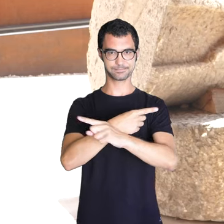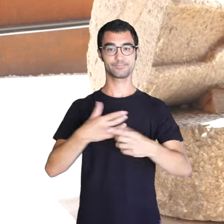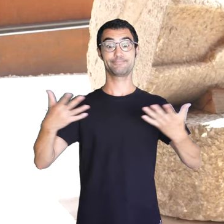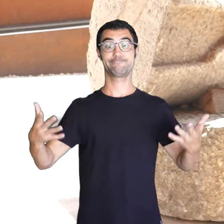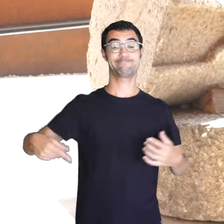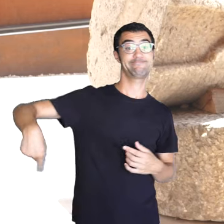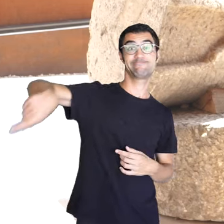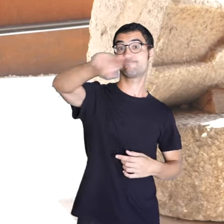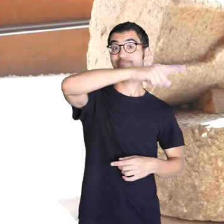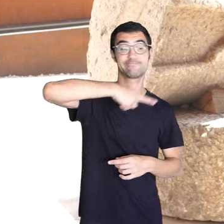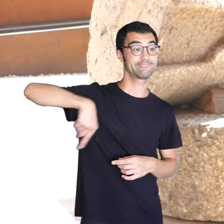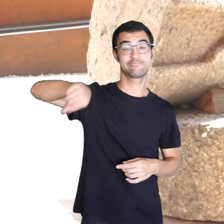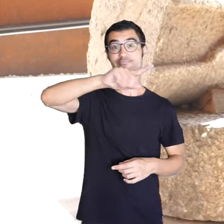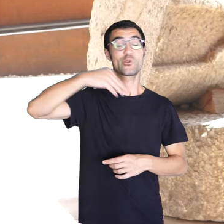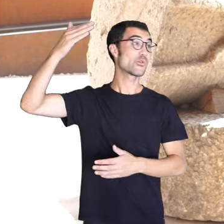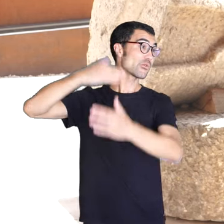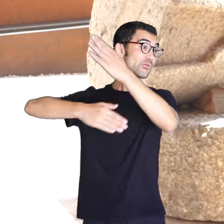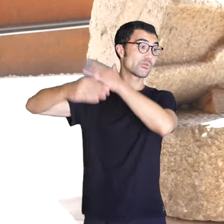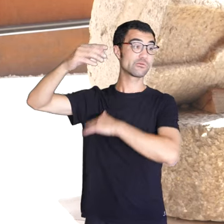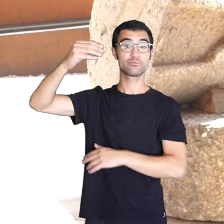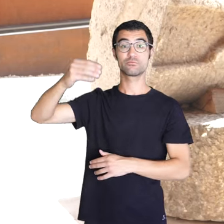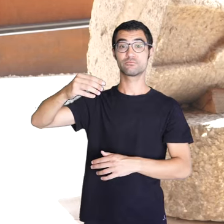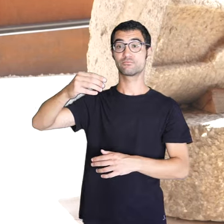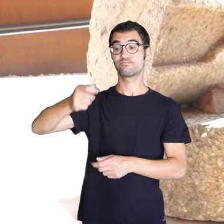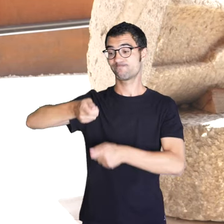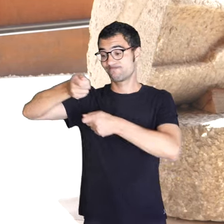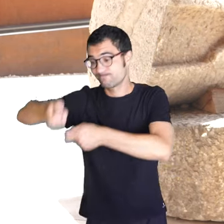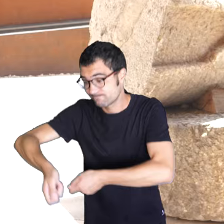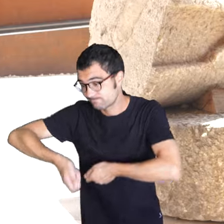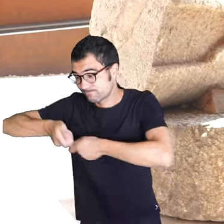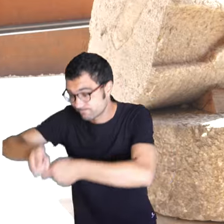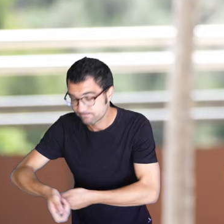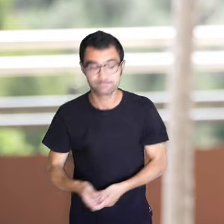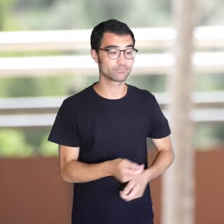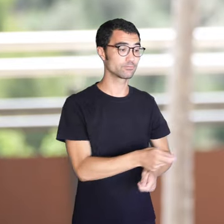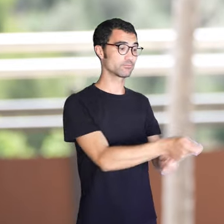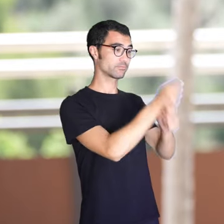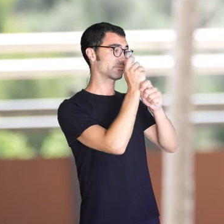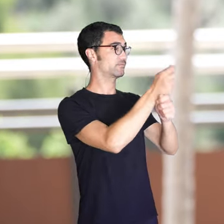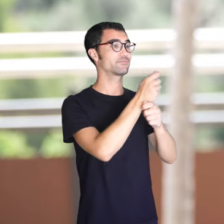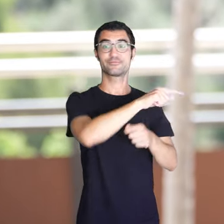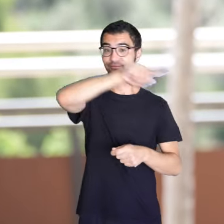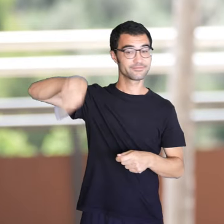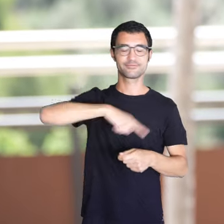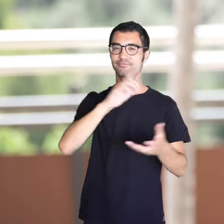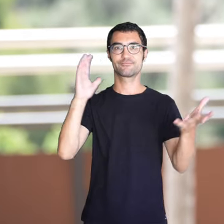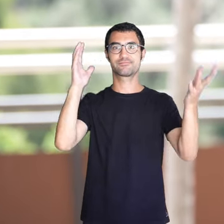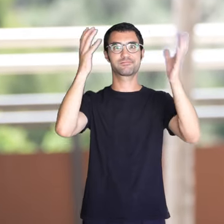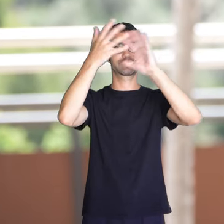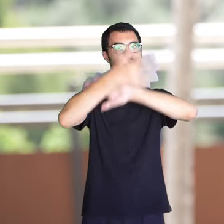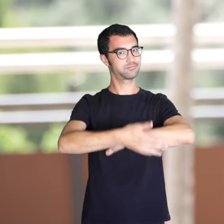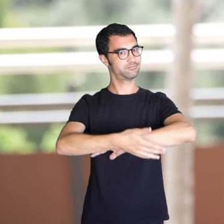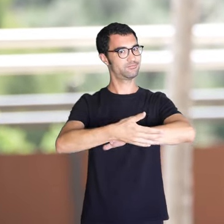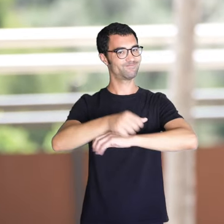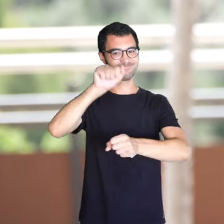com tot, com pagès o com pescador, pues, tots aquells